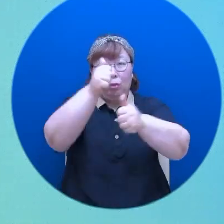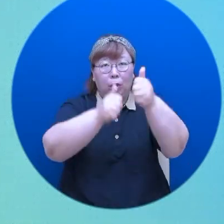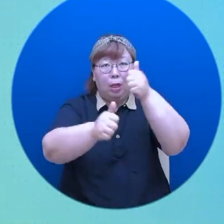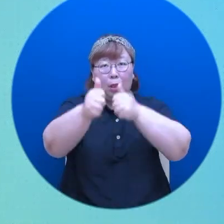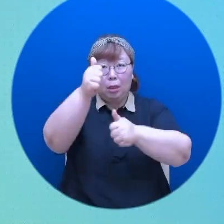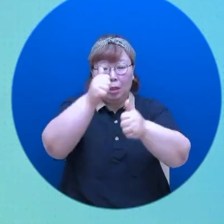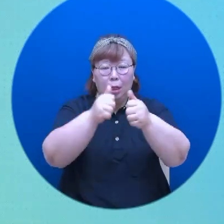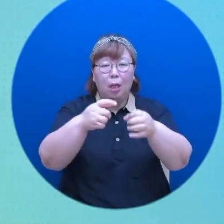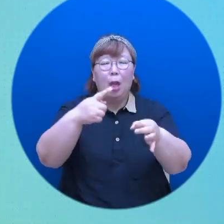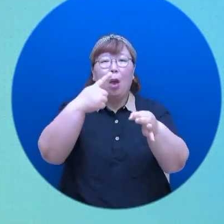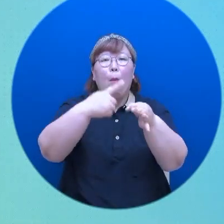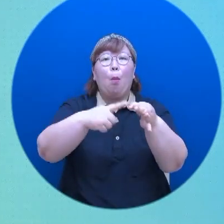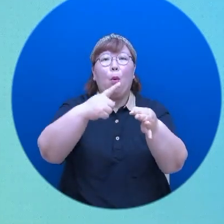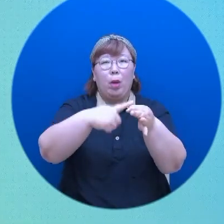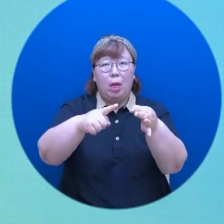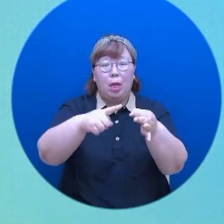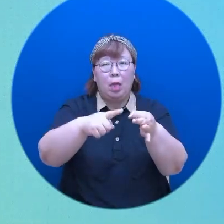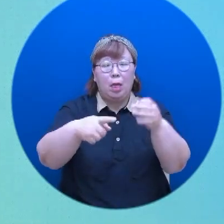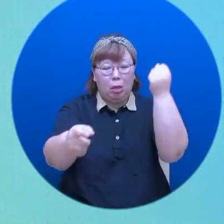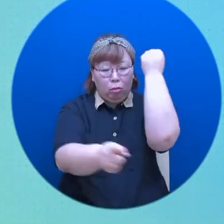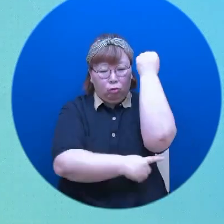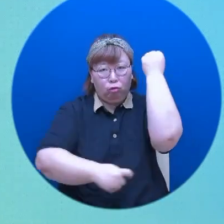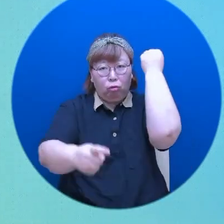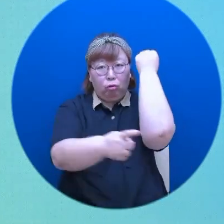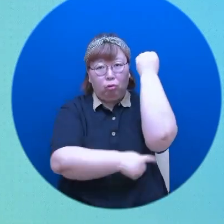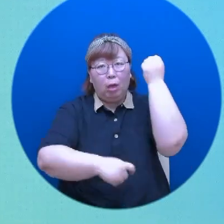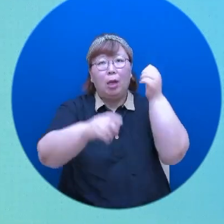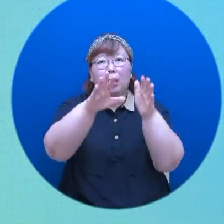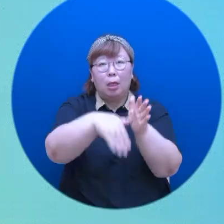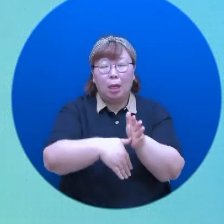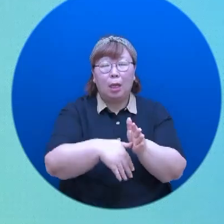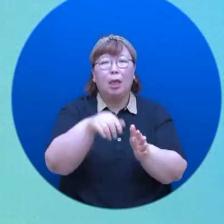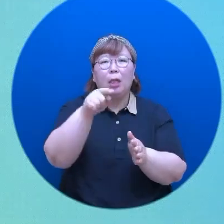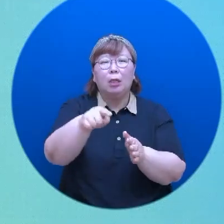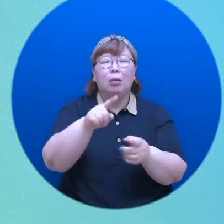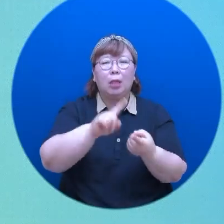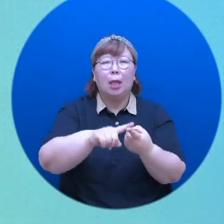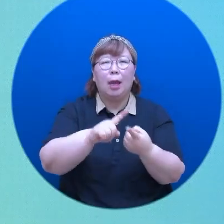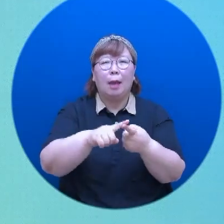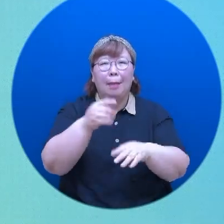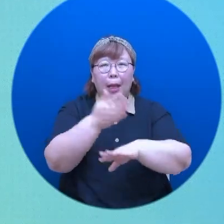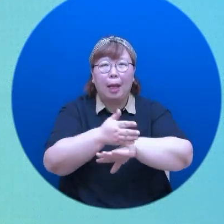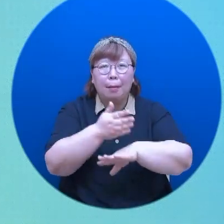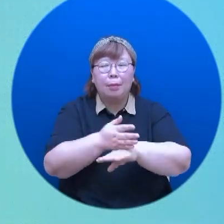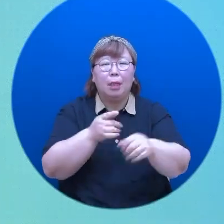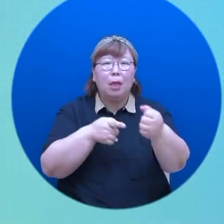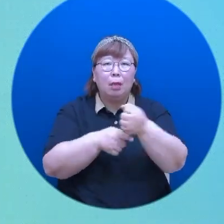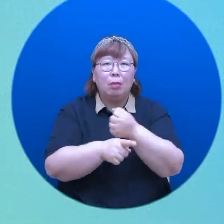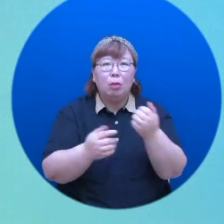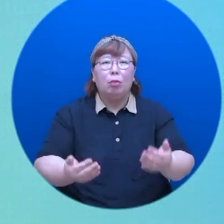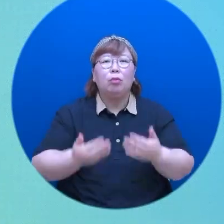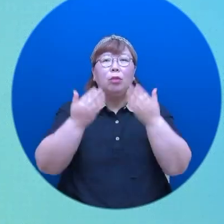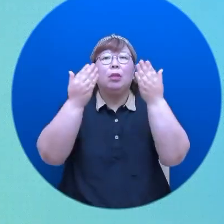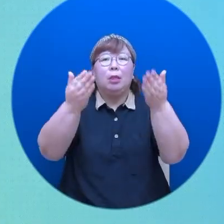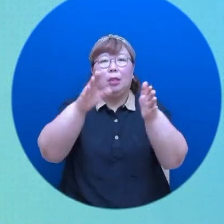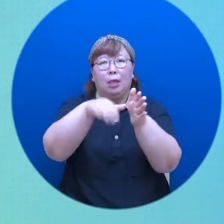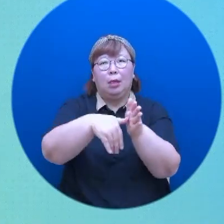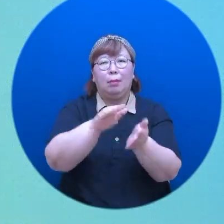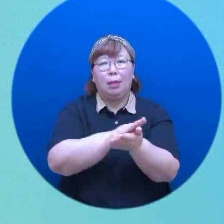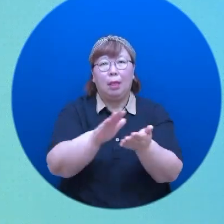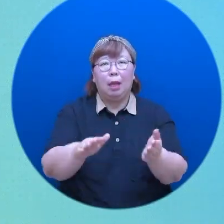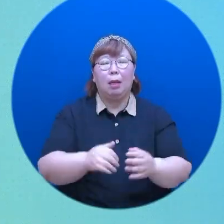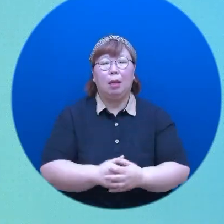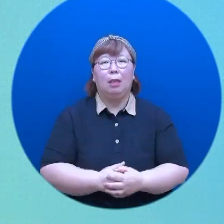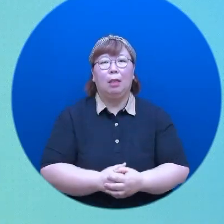보리를 추수한 이후에 그 수확에 대한 감사로 드렸던 절기입니다. 우리는